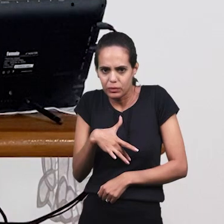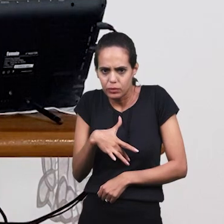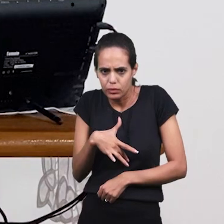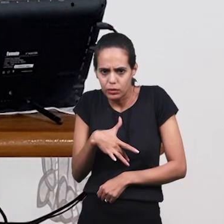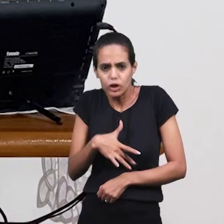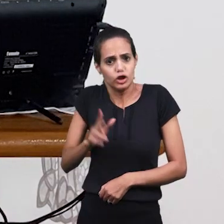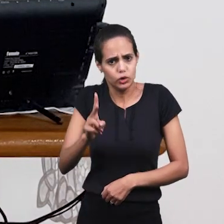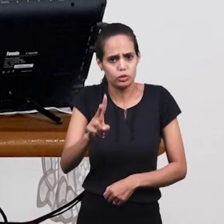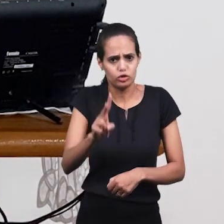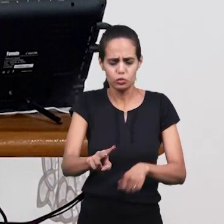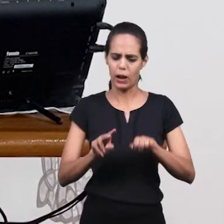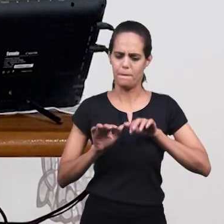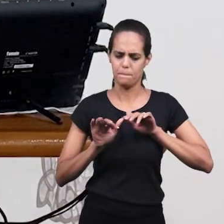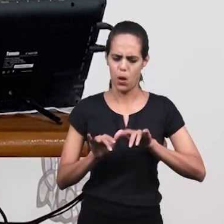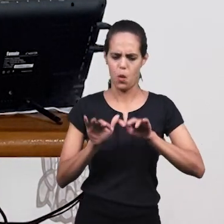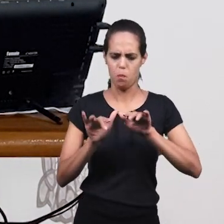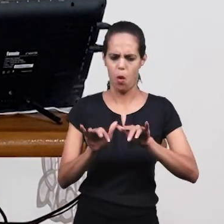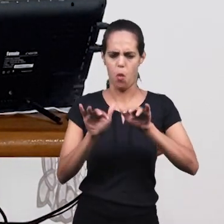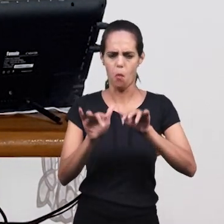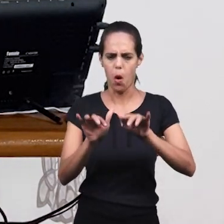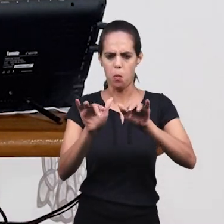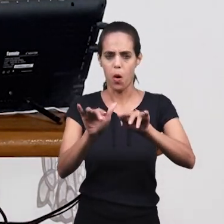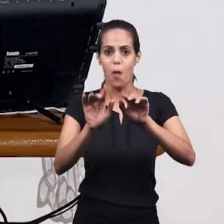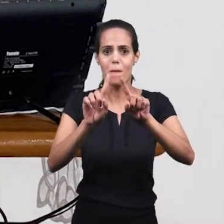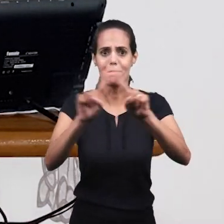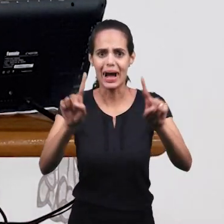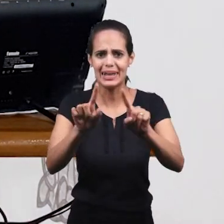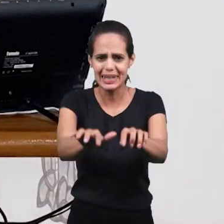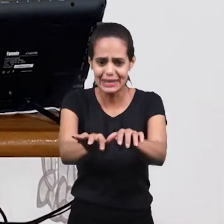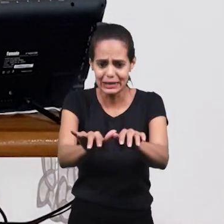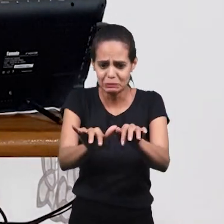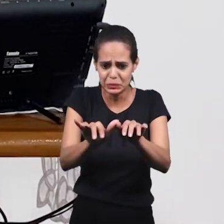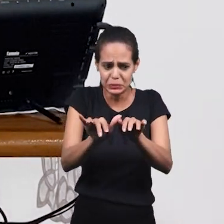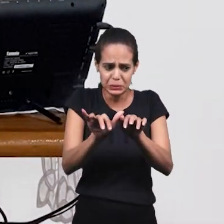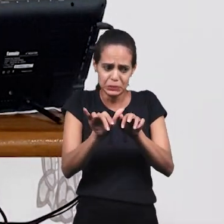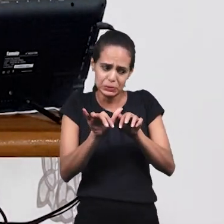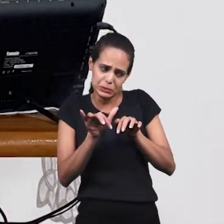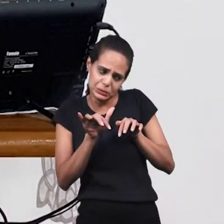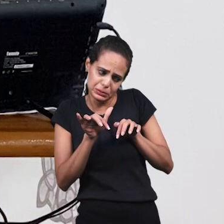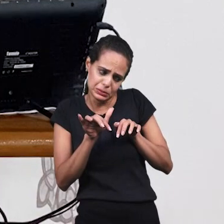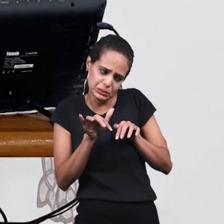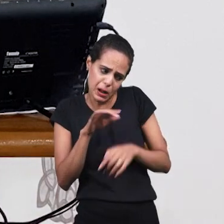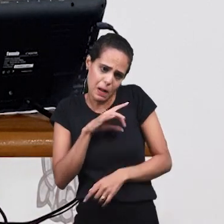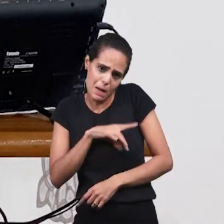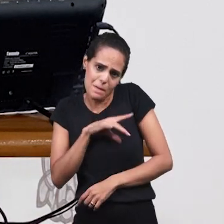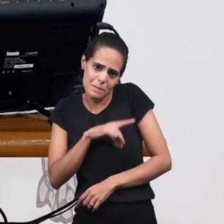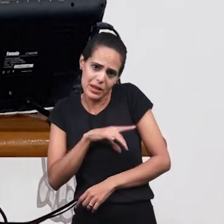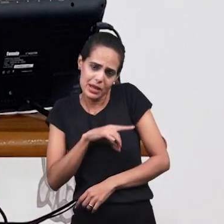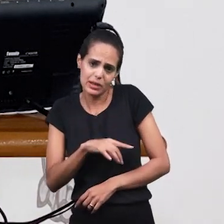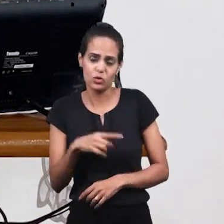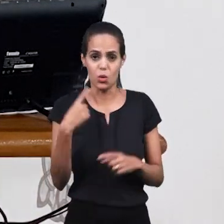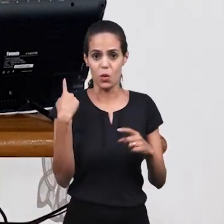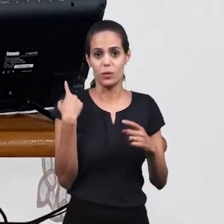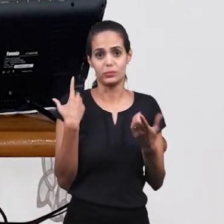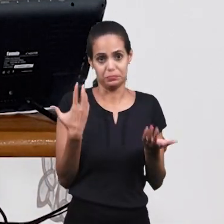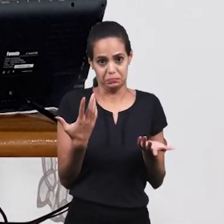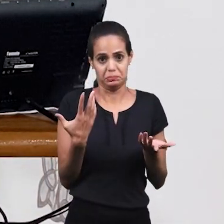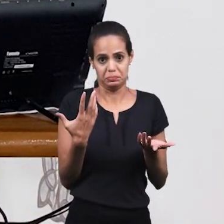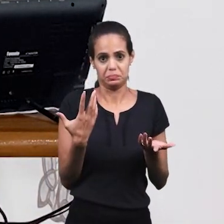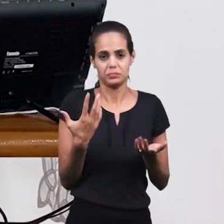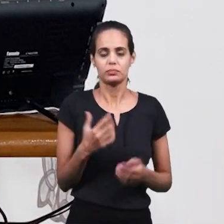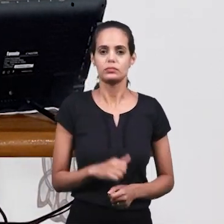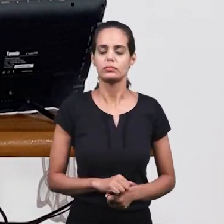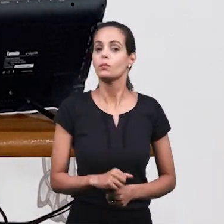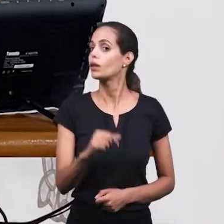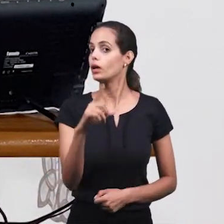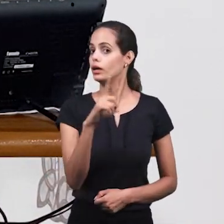cette situation où une voix est apparue, une voix apostate qui a